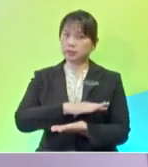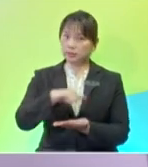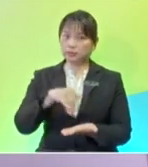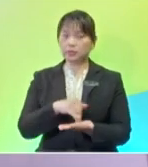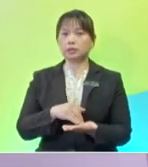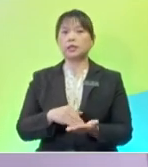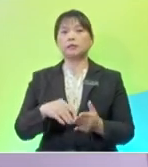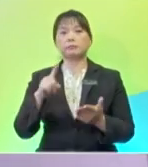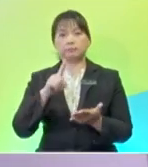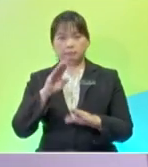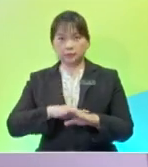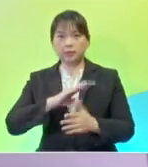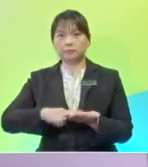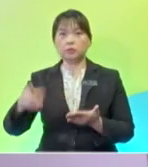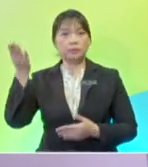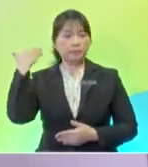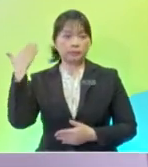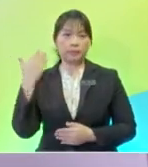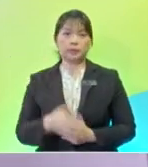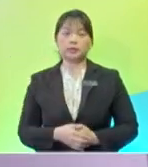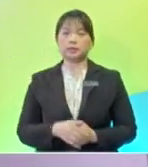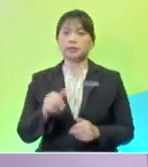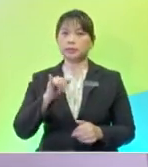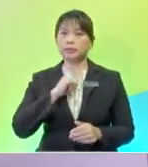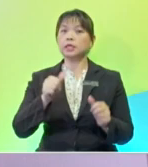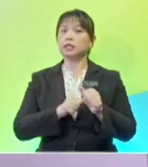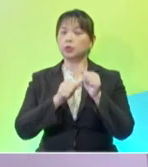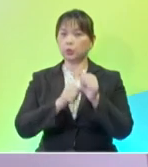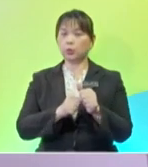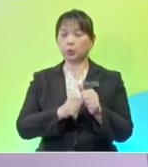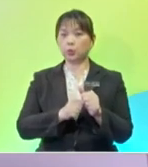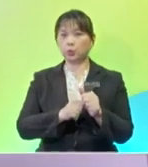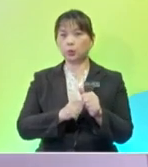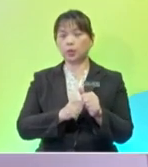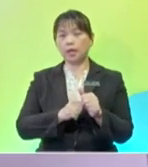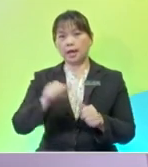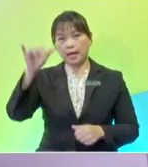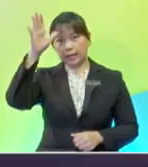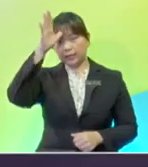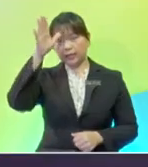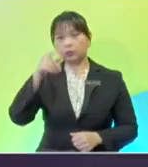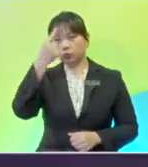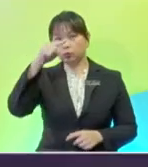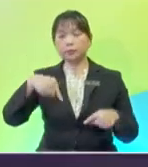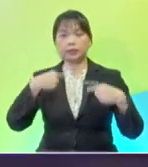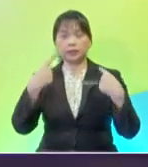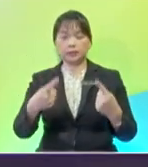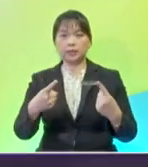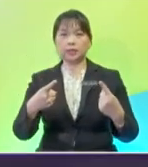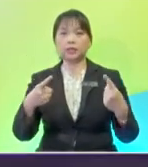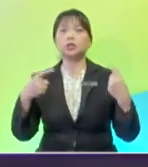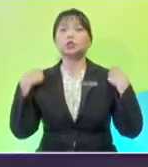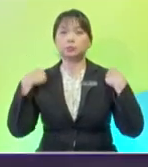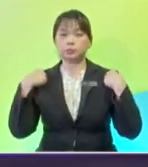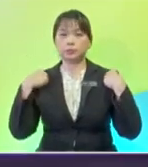lepas saya mengikut saya ikut ayah saya untuk pergi ke supermarket untuk membeli barangnya barengan